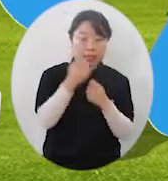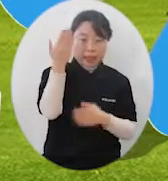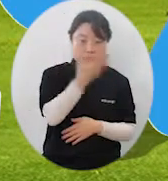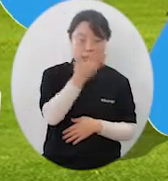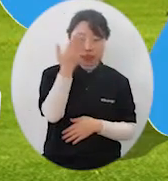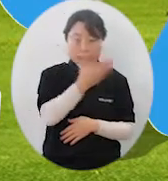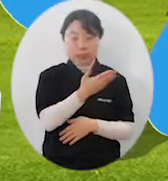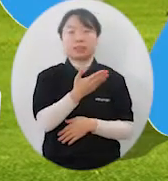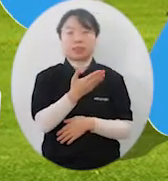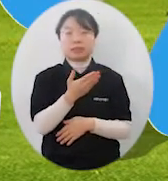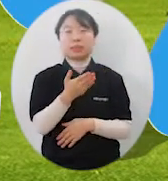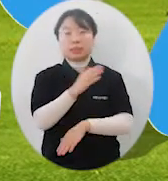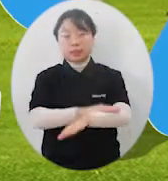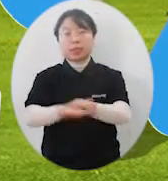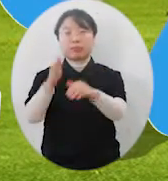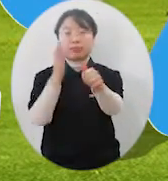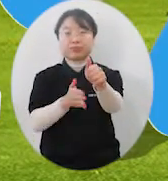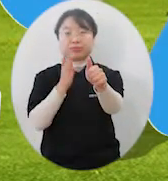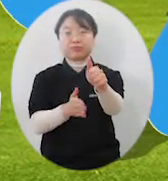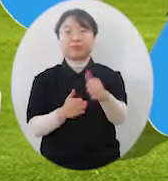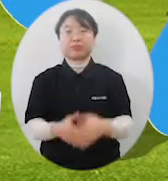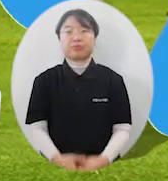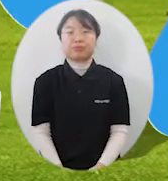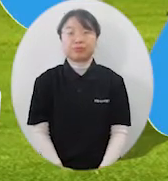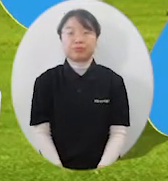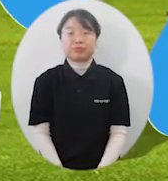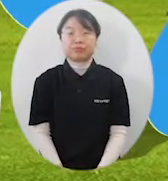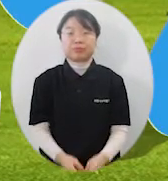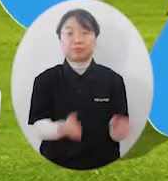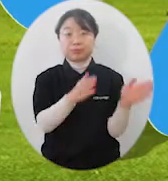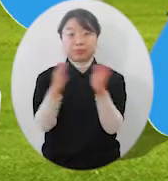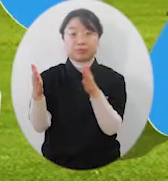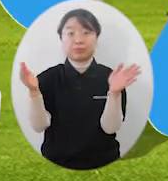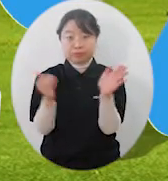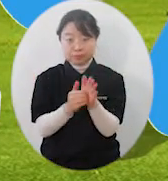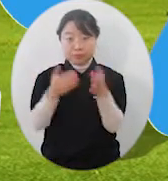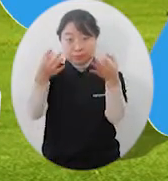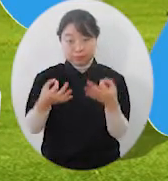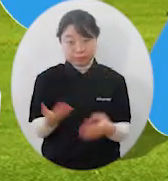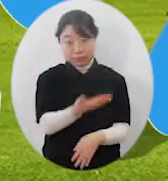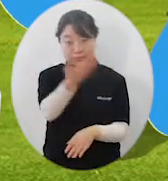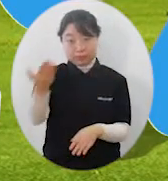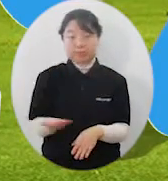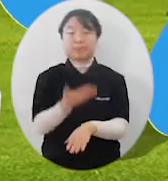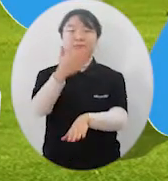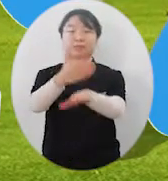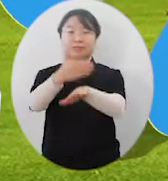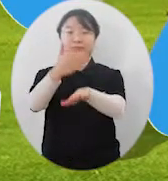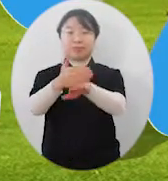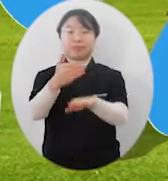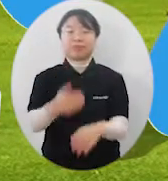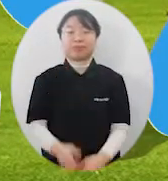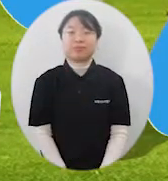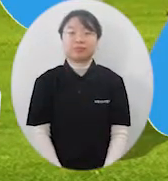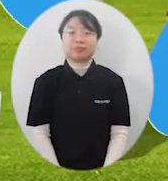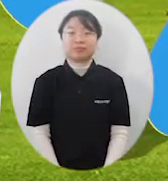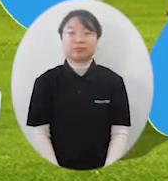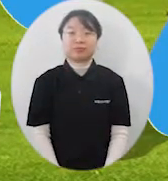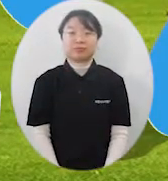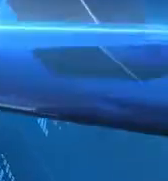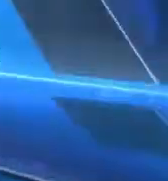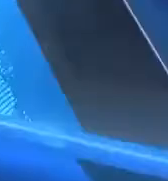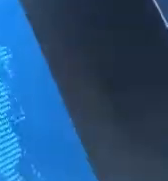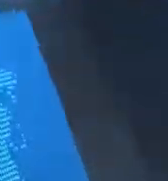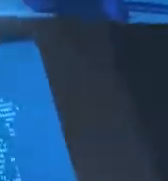관리에 보다 철저한 주의를 기울여주시길 바랍니다. 준비한 소식은 여기까지입니다. 시청해주신 여러분 고맙습니다.